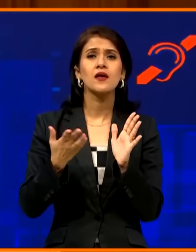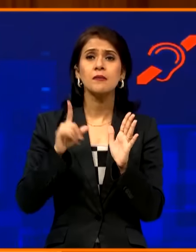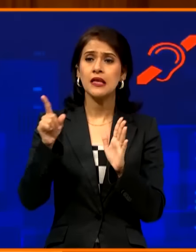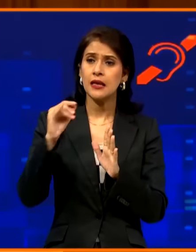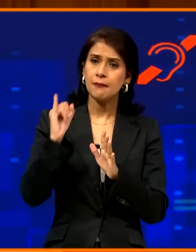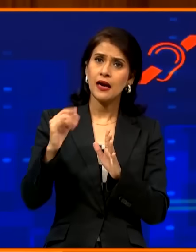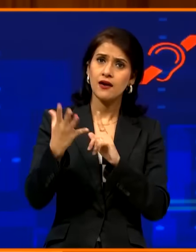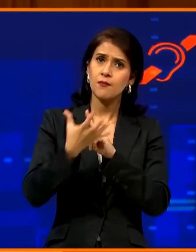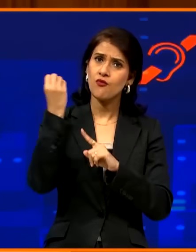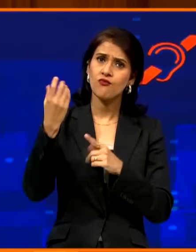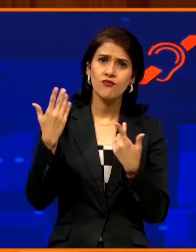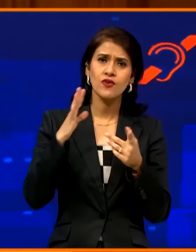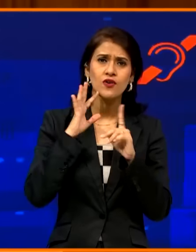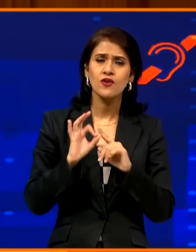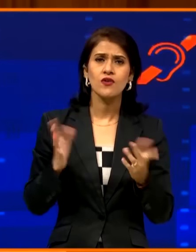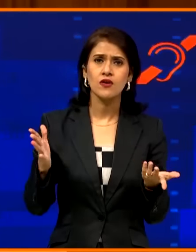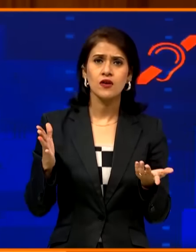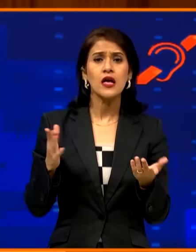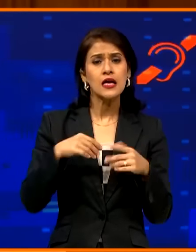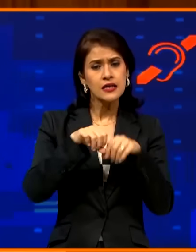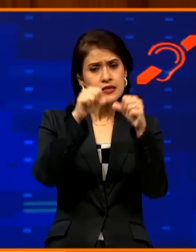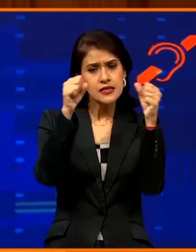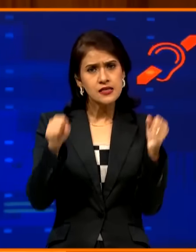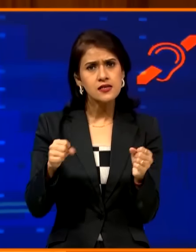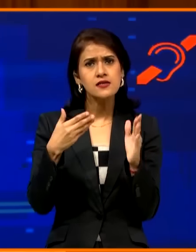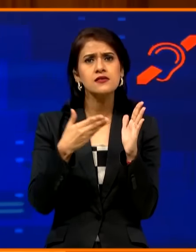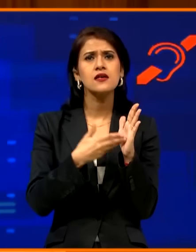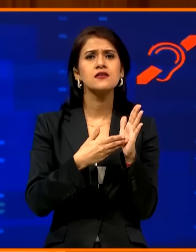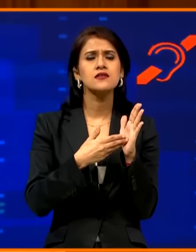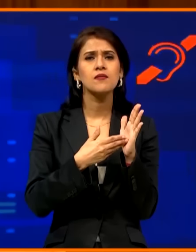दिया है हम कहां से किसी की वि